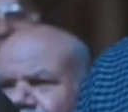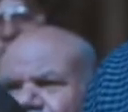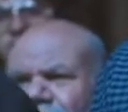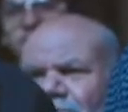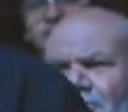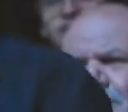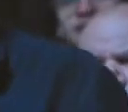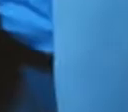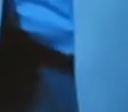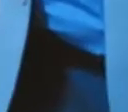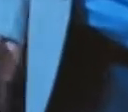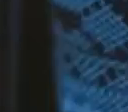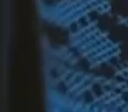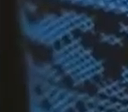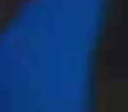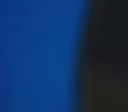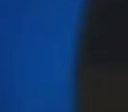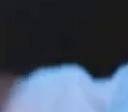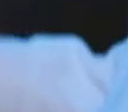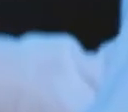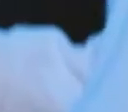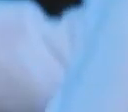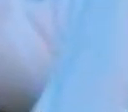واحد بيجمعنا.